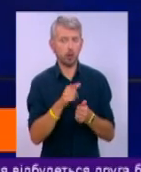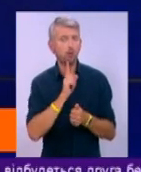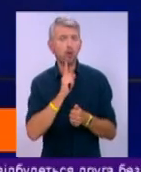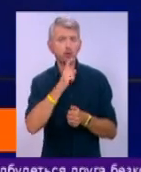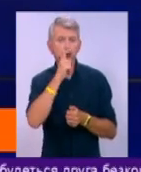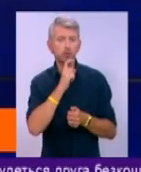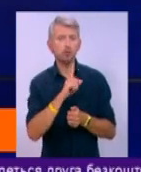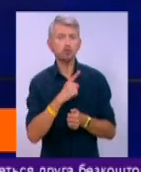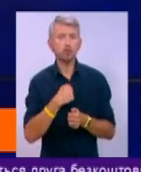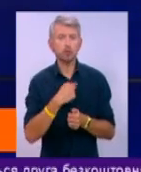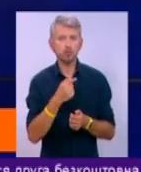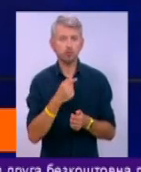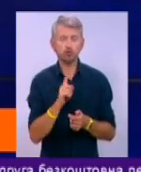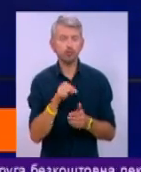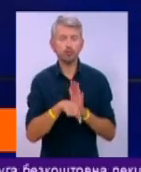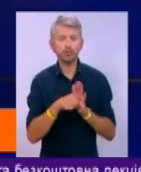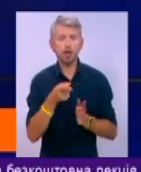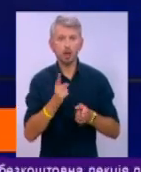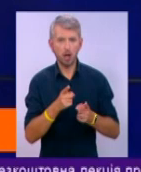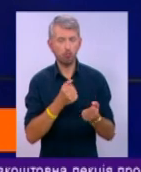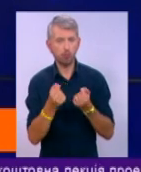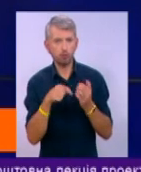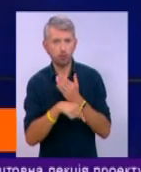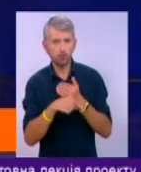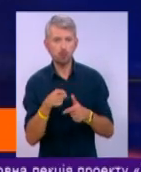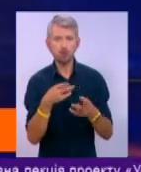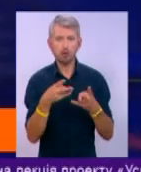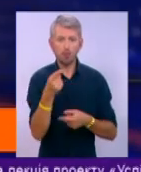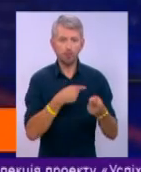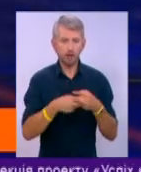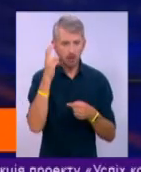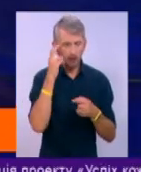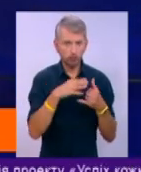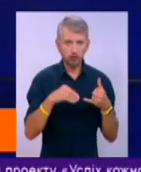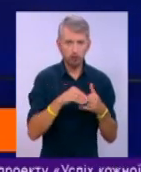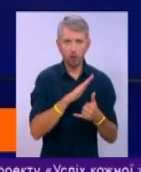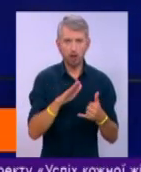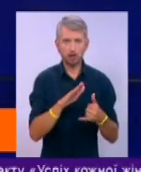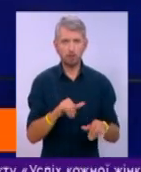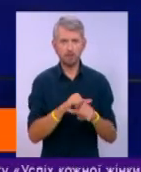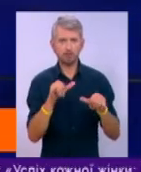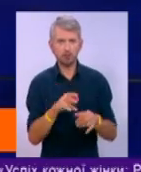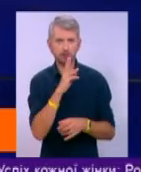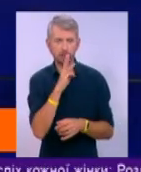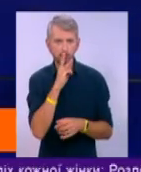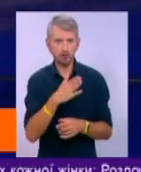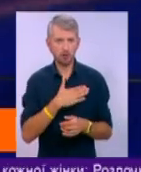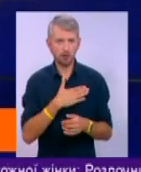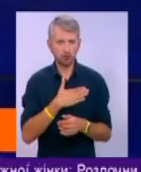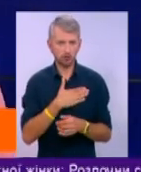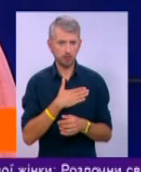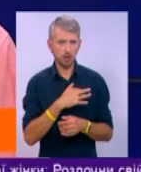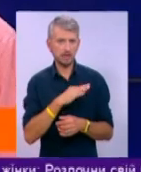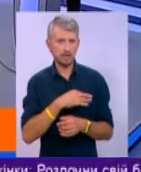не розуміє, що є реальна боротьба з корупцією. Що треба повертати київську землю, а не підвищувати, даруйте зарплати нашим